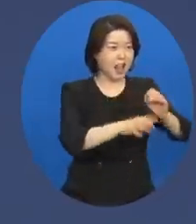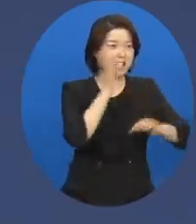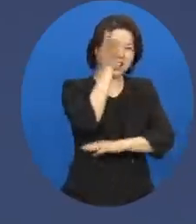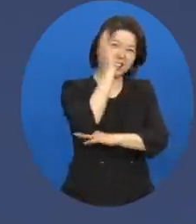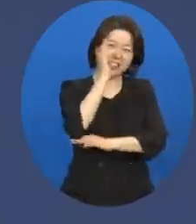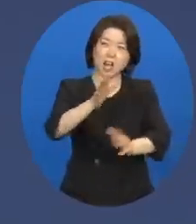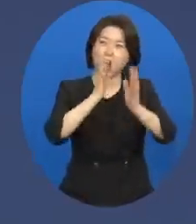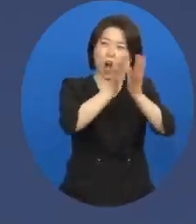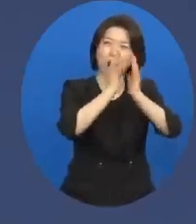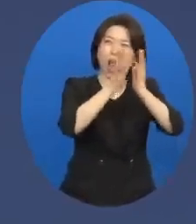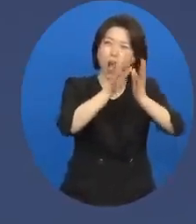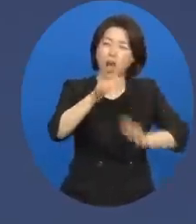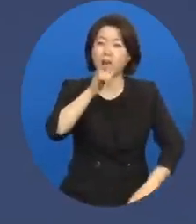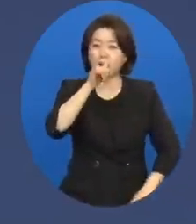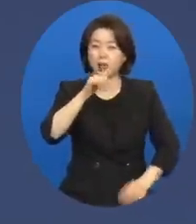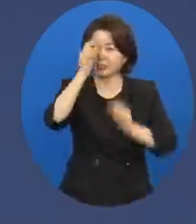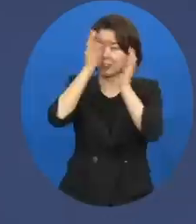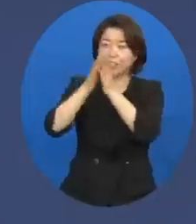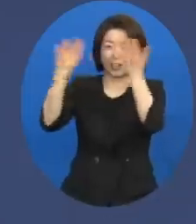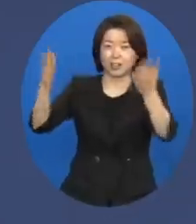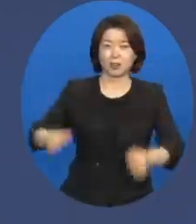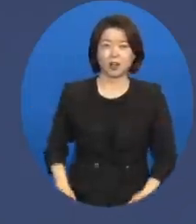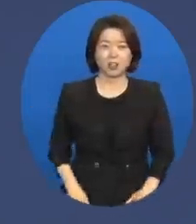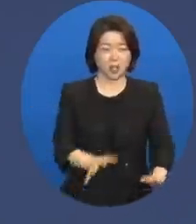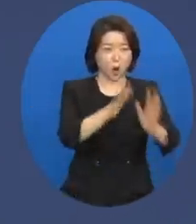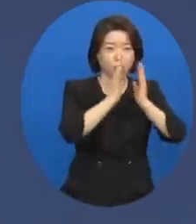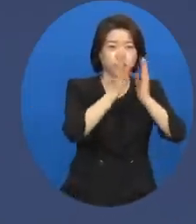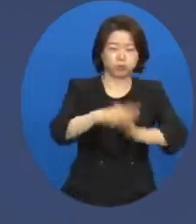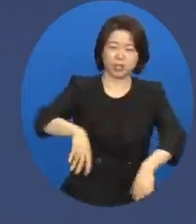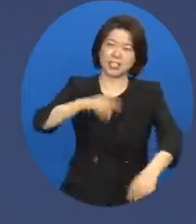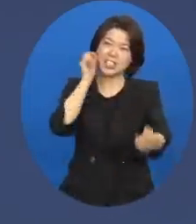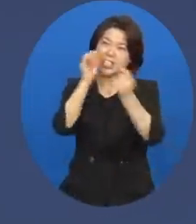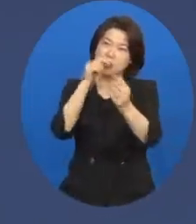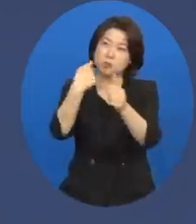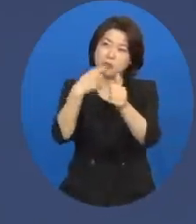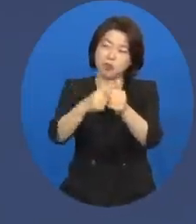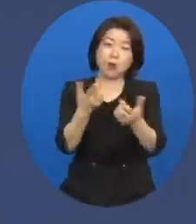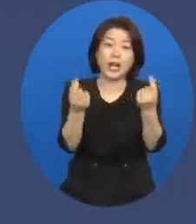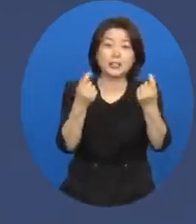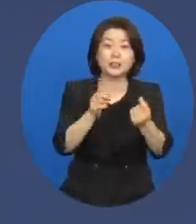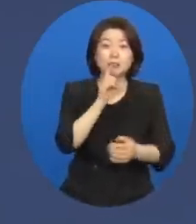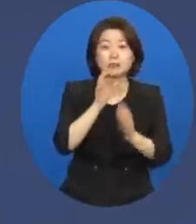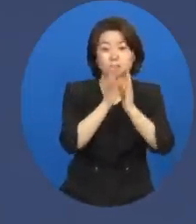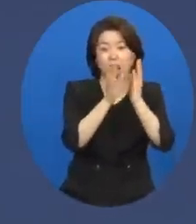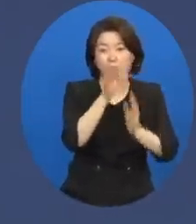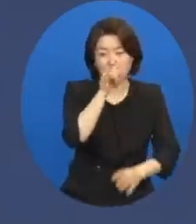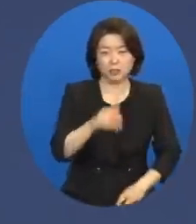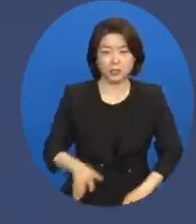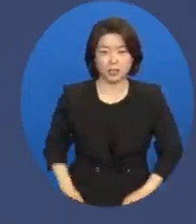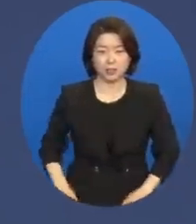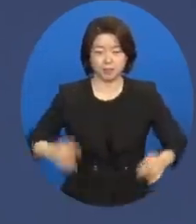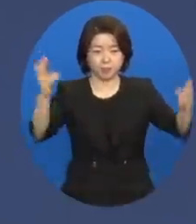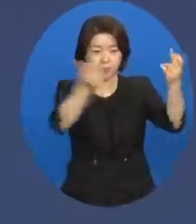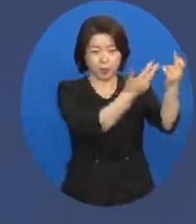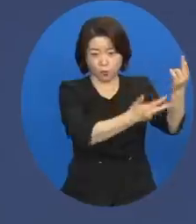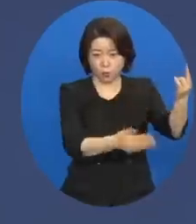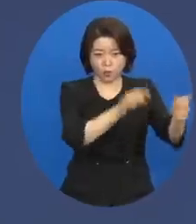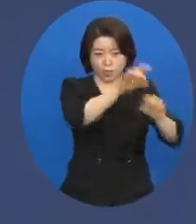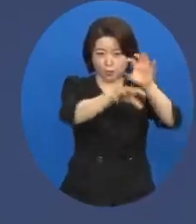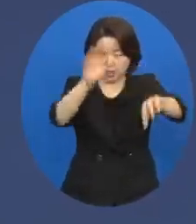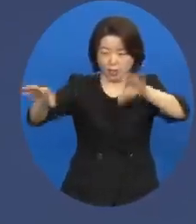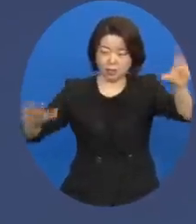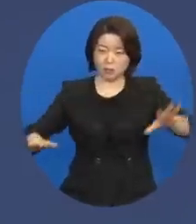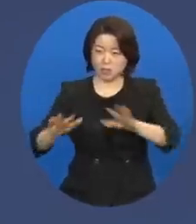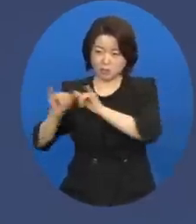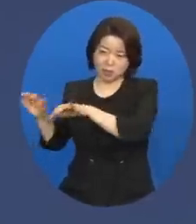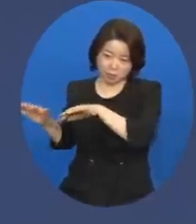따따따 샤샤샤 막 이러면서 어떤 방언은 막 욕을 하는 방언 같은 게 있어요. 들으면 골짜기마다 막 사람들이